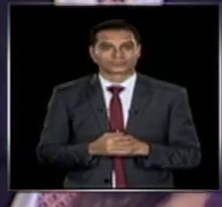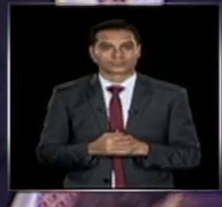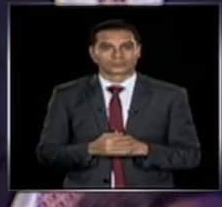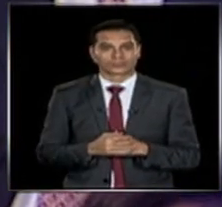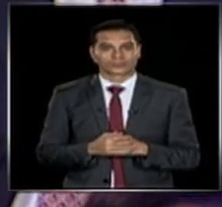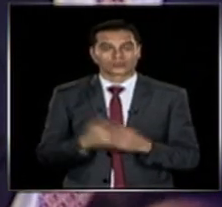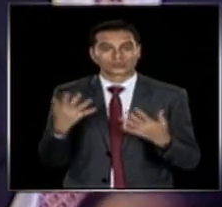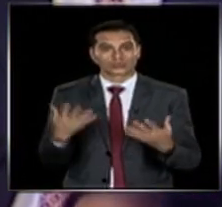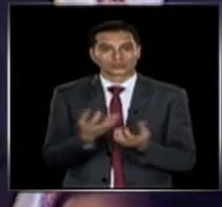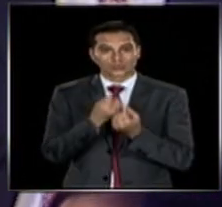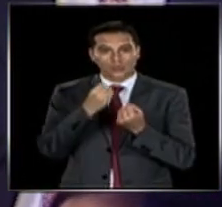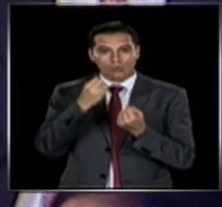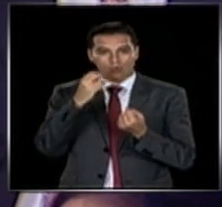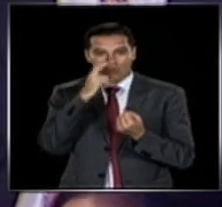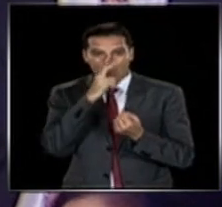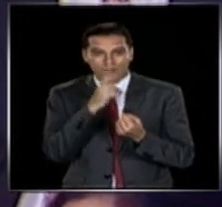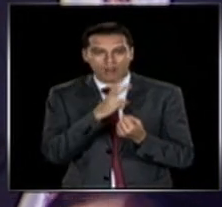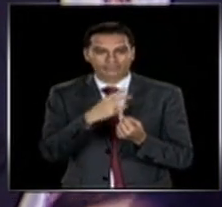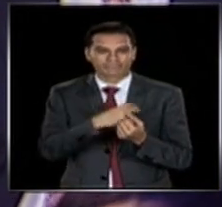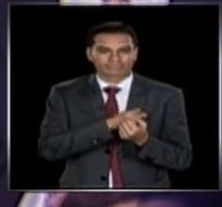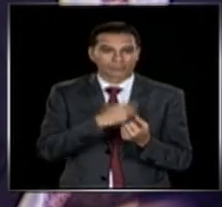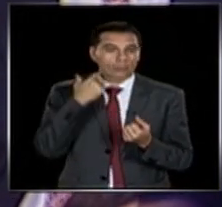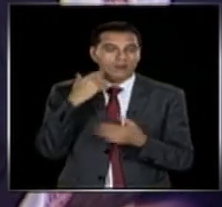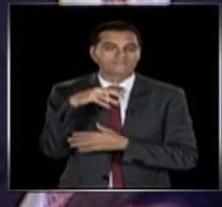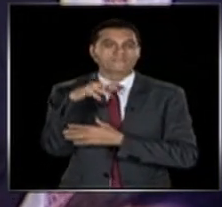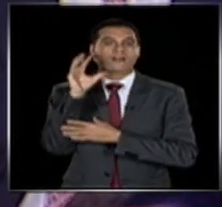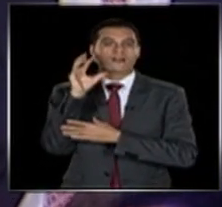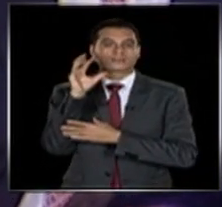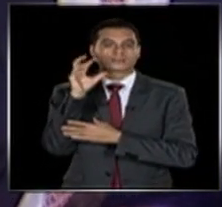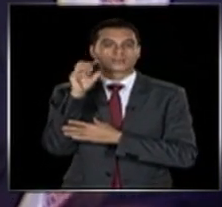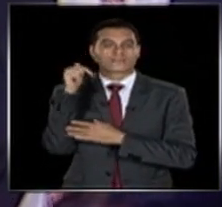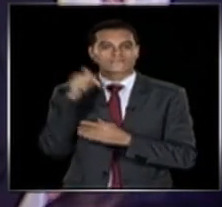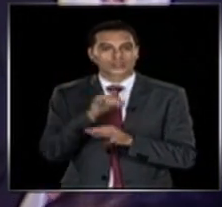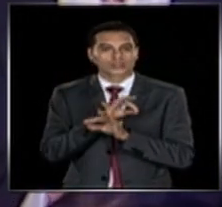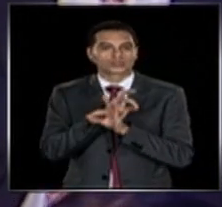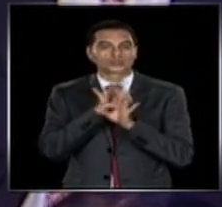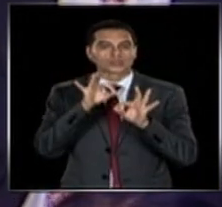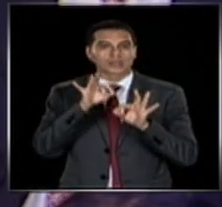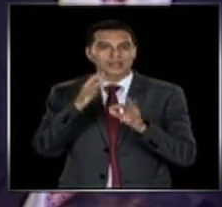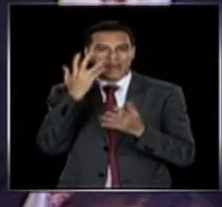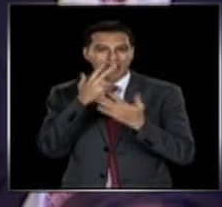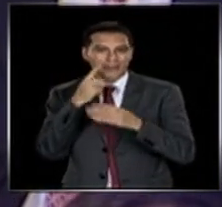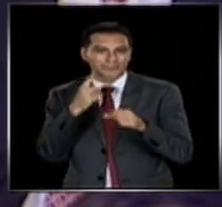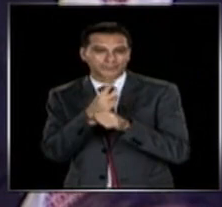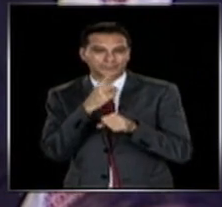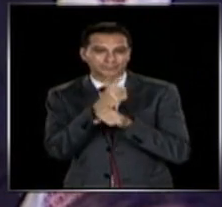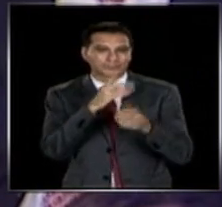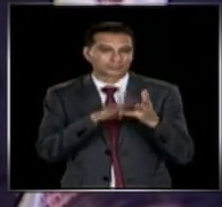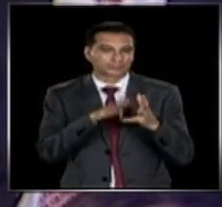انفض غبار اليأس وارفع رأسك، فقد ولى زمن التجاهل